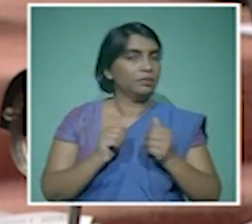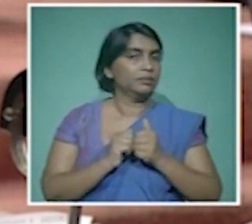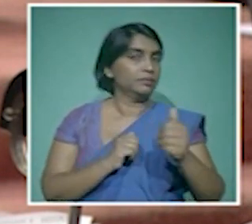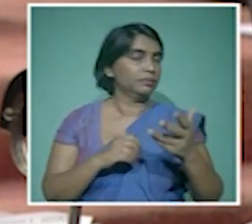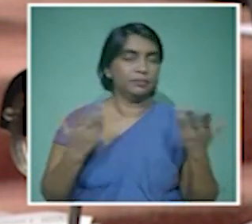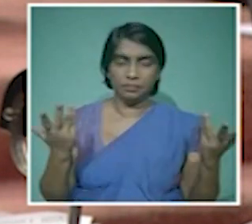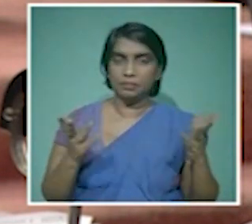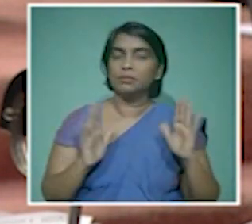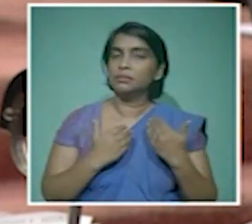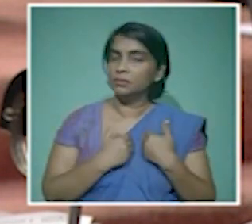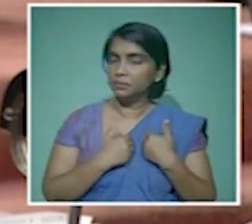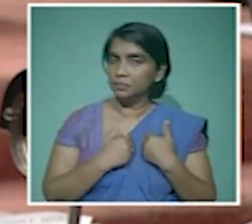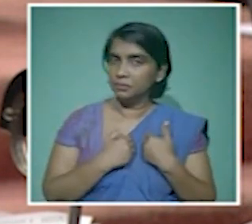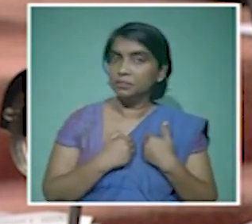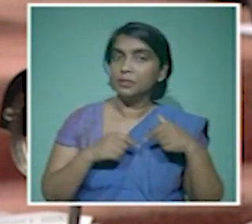பணவீக்கத்தை எடுத்துக்கொண்டால்